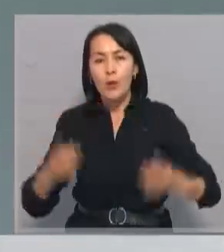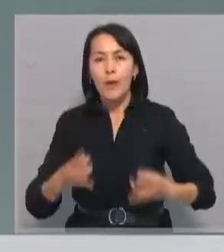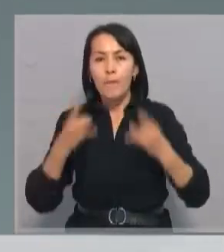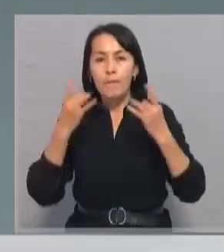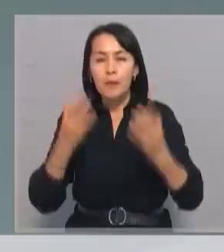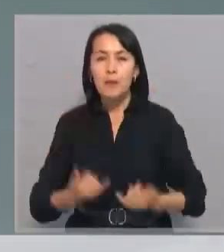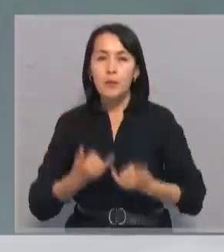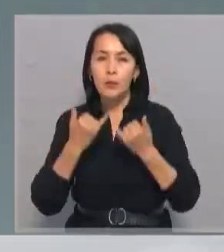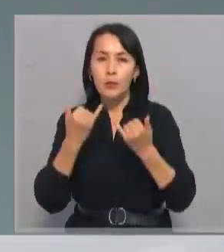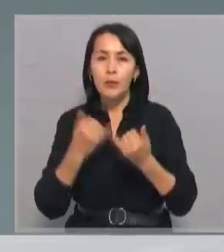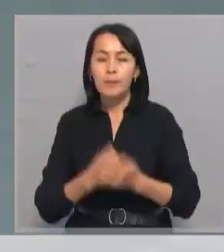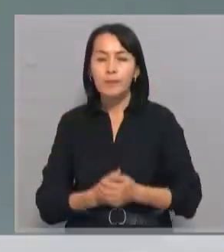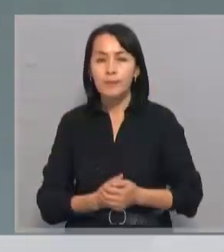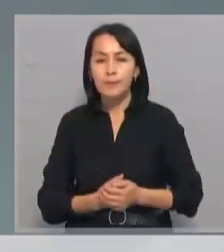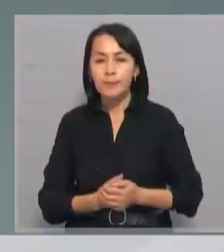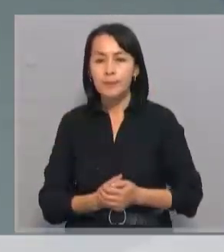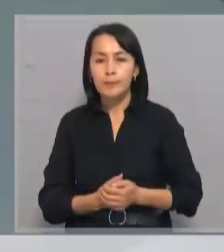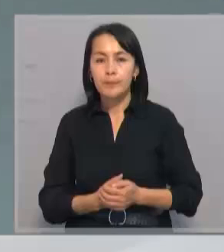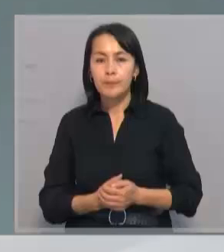мерекесімен құттықтаймын.